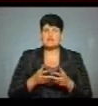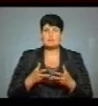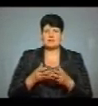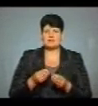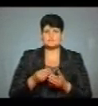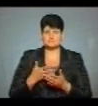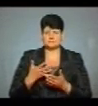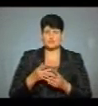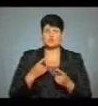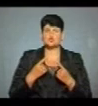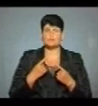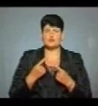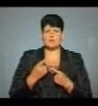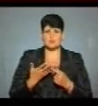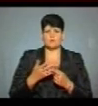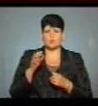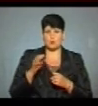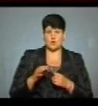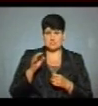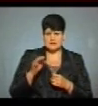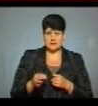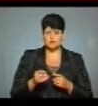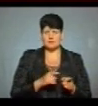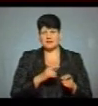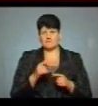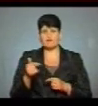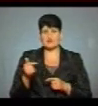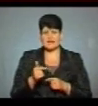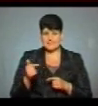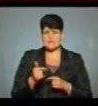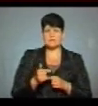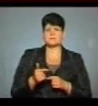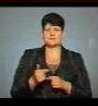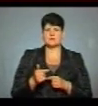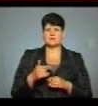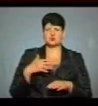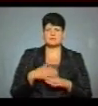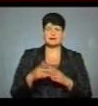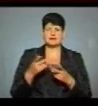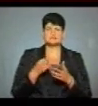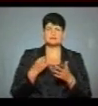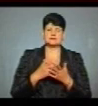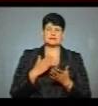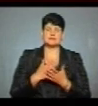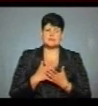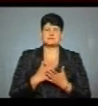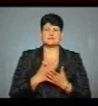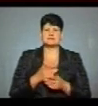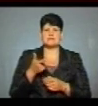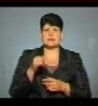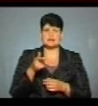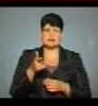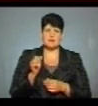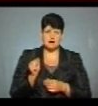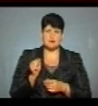тариф? Що ви говорили у відсотках, але якщо ми переведемо в гривні, зрозуміємо, який в нас є тариф, вартість за гігакалорію, так,